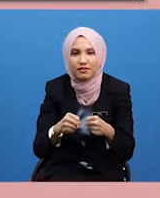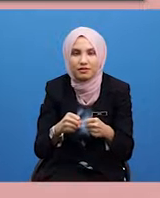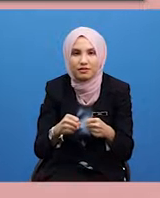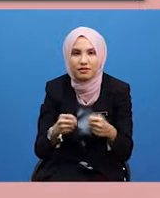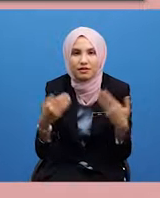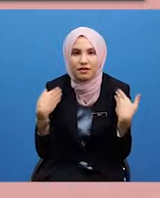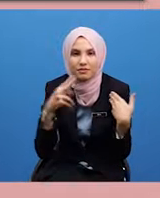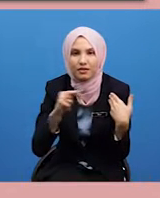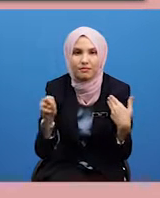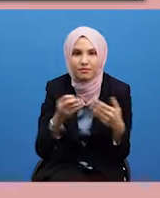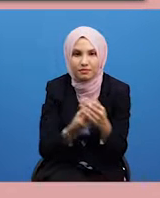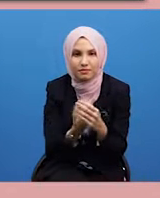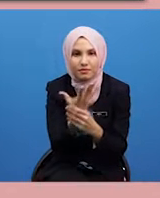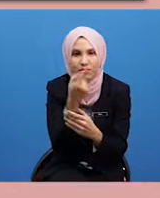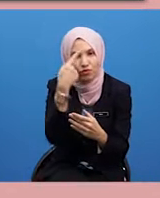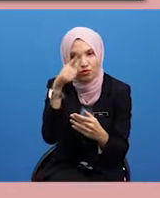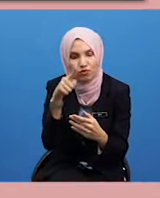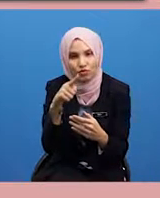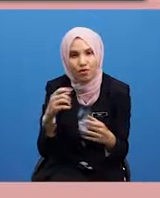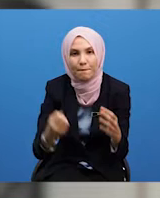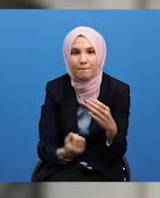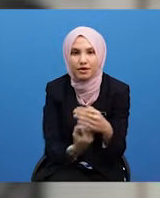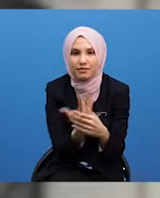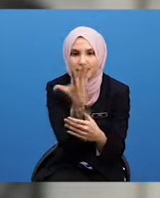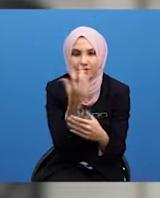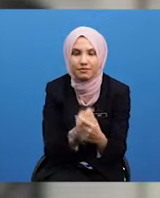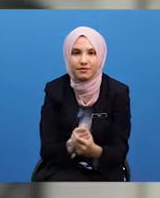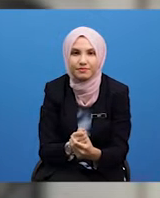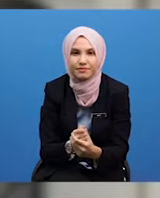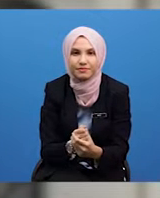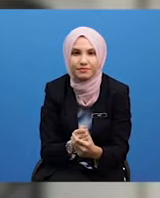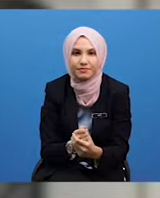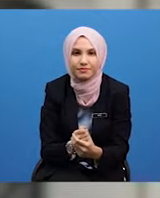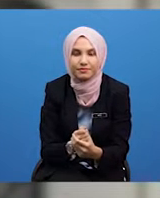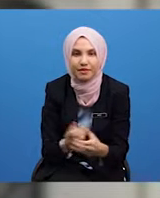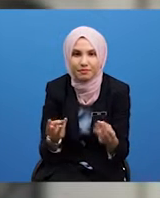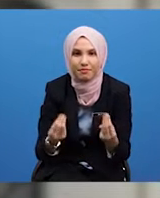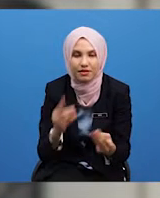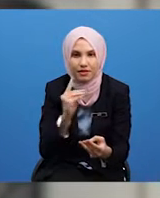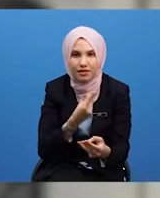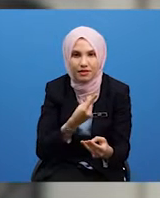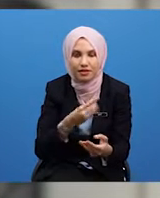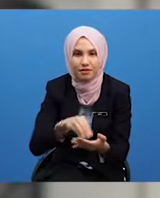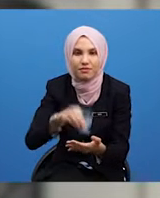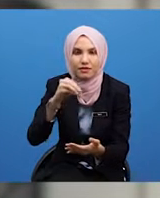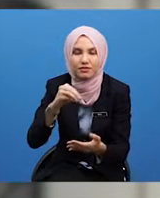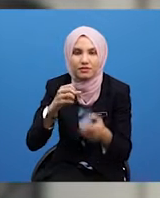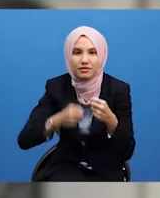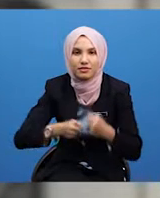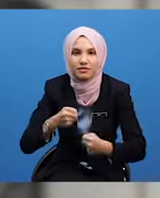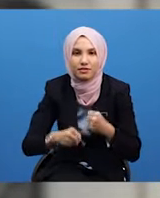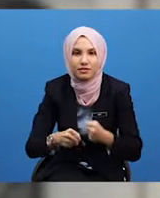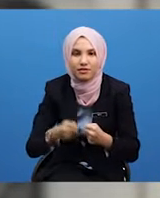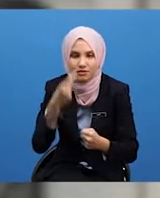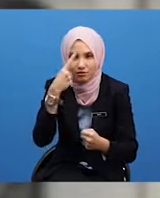keadaan bagi biji benih ini bercambah. Ayo, mari kita pelajari syarat-syarat untuk